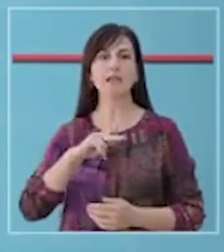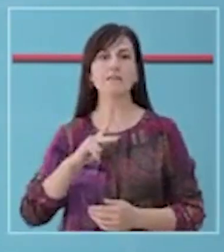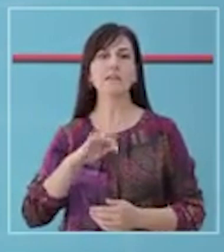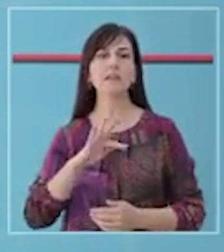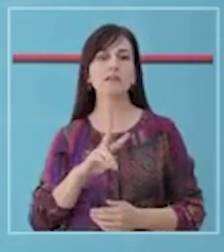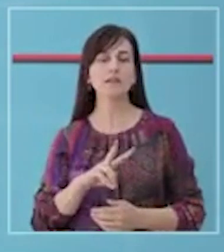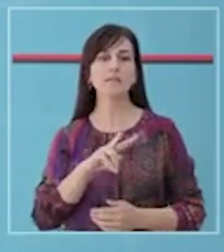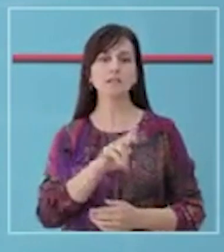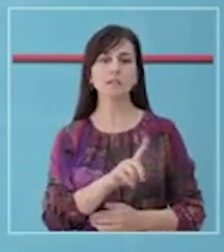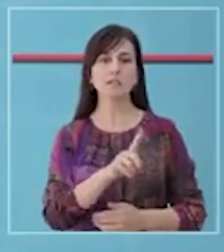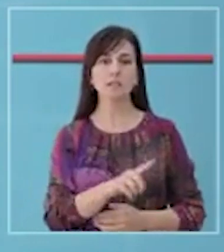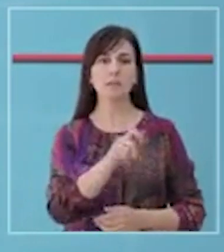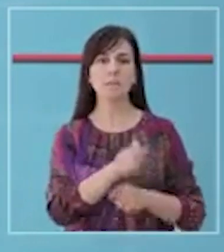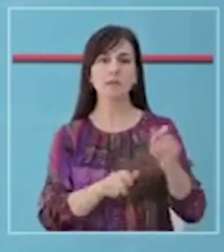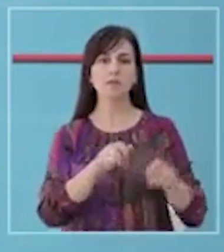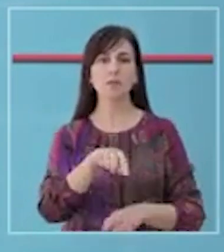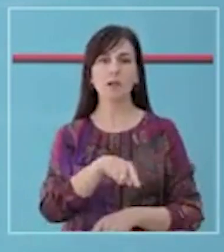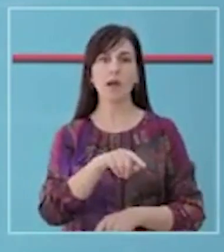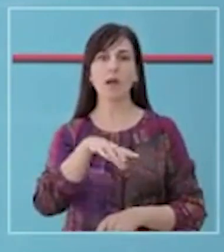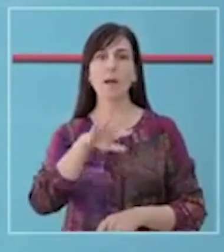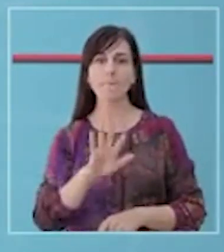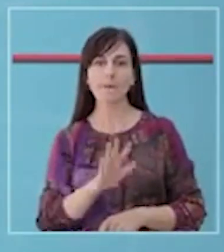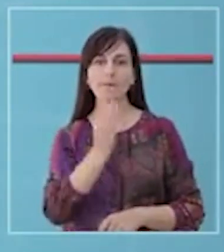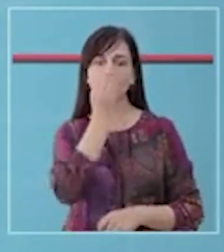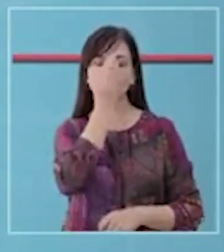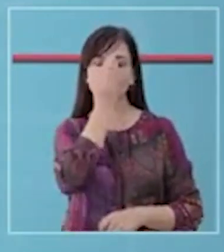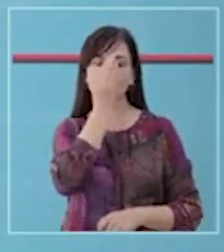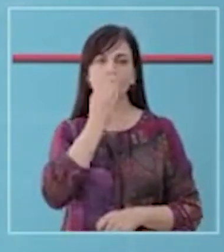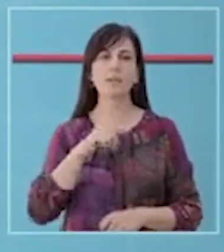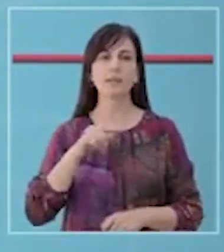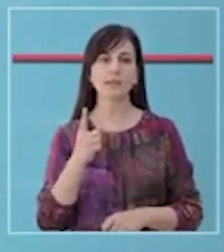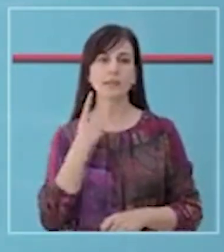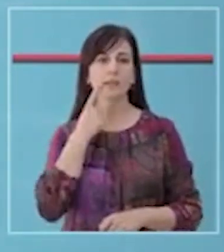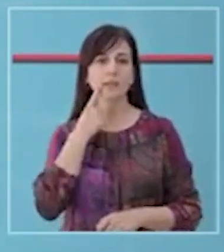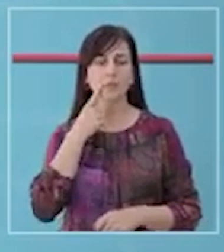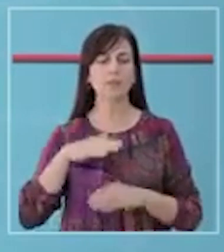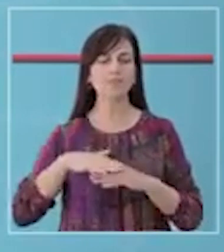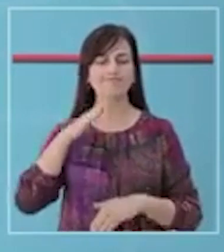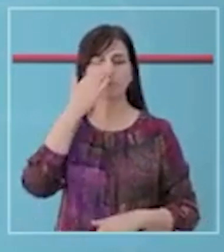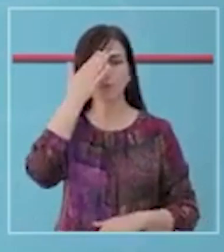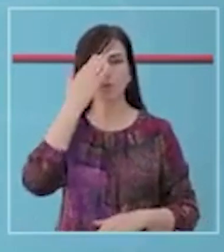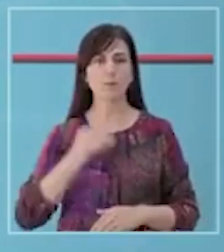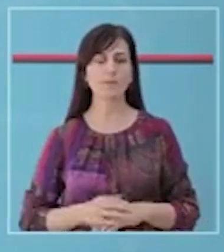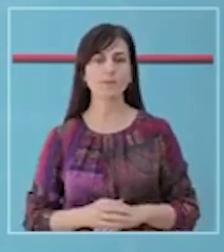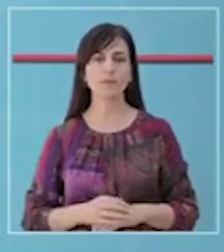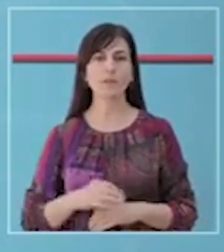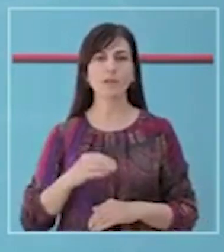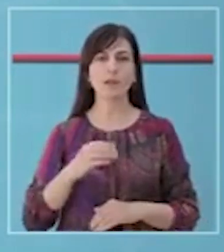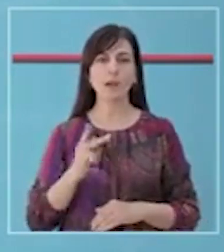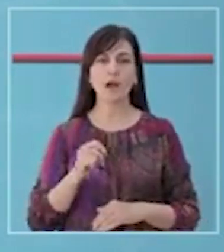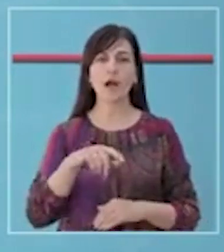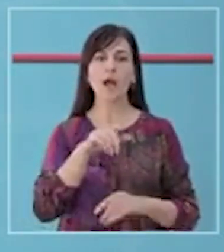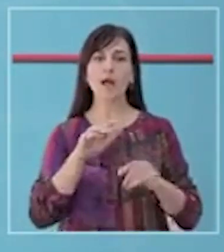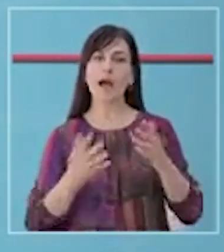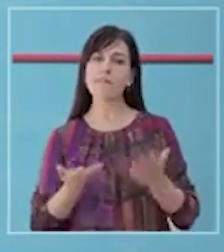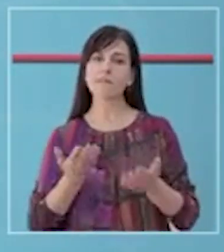trajtohen 21 pacient, nga të cilët 5 janë në terapi intensive, njëri prej tyre është intubuar. Rreth 8% e